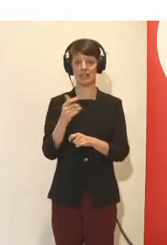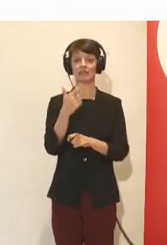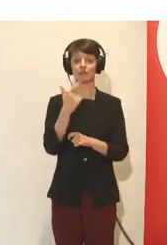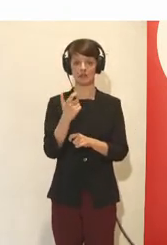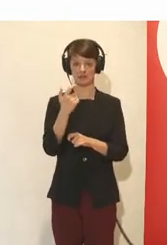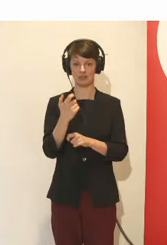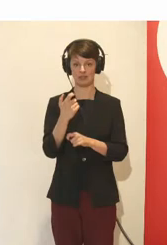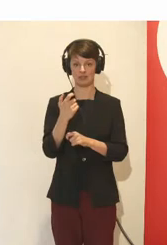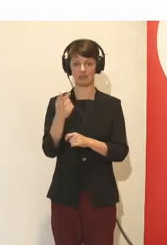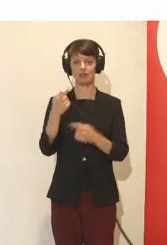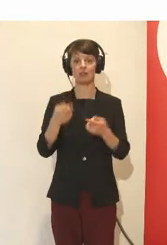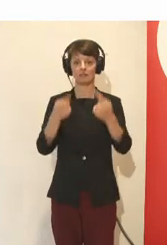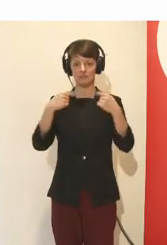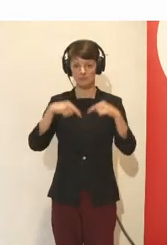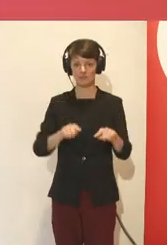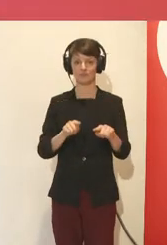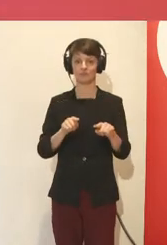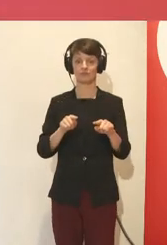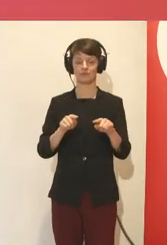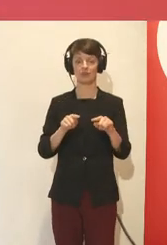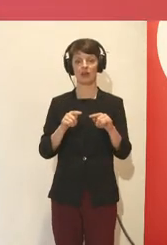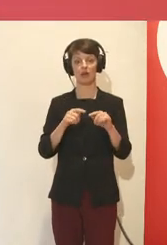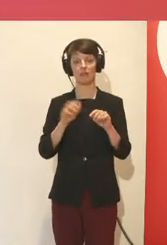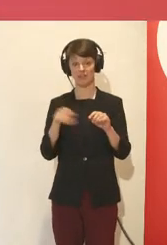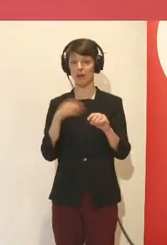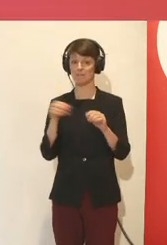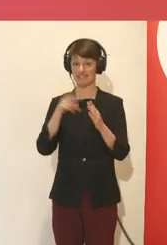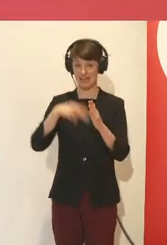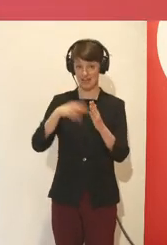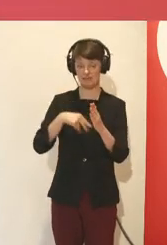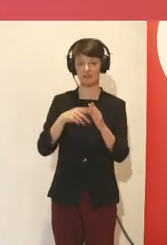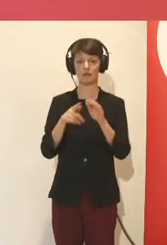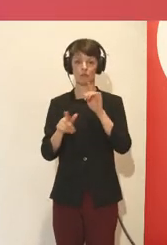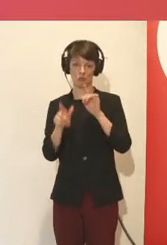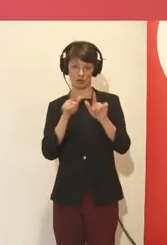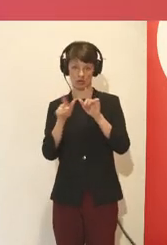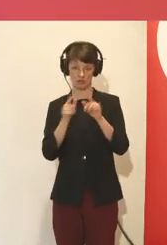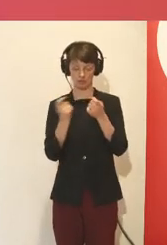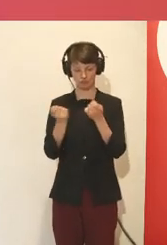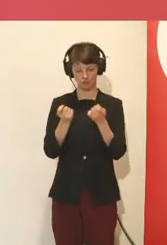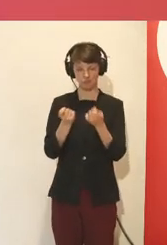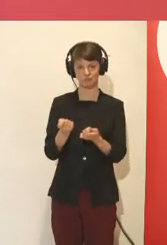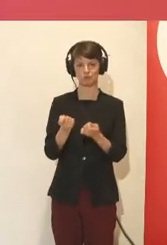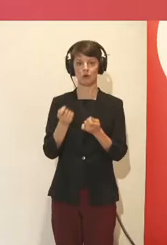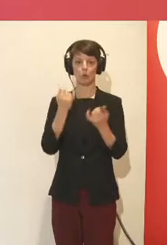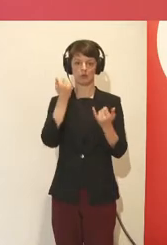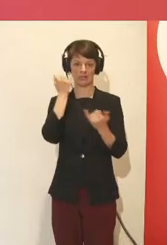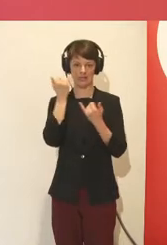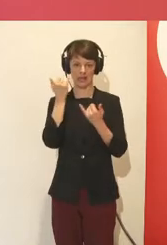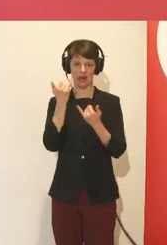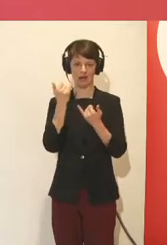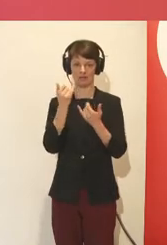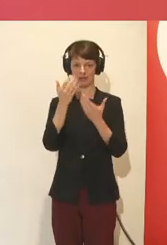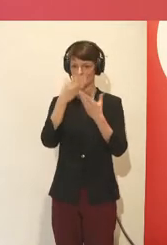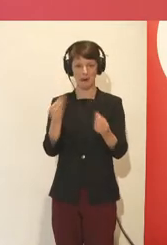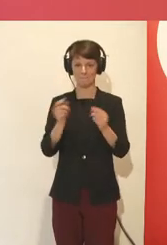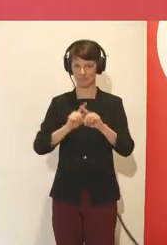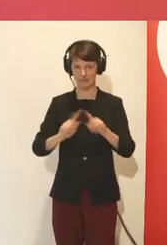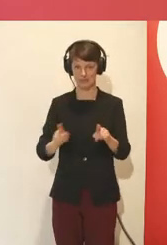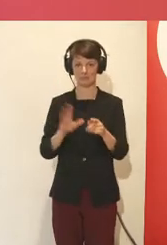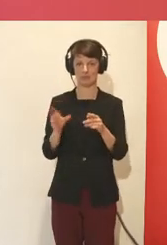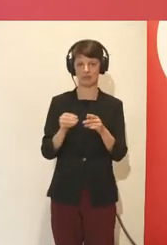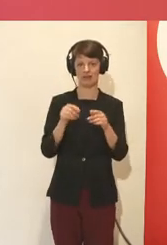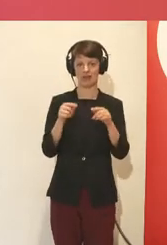darunter werden wir auch die dinge lesen moderieren und versuchen hier auch im debatten camp mit einzubringen